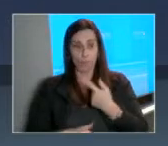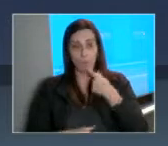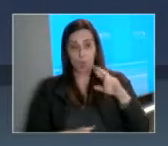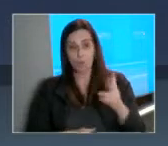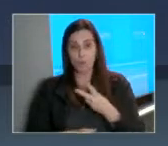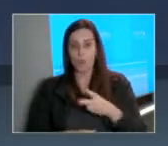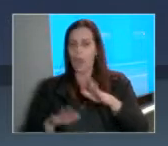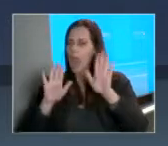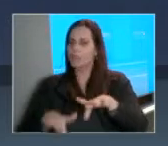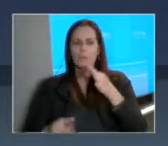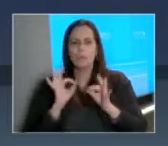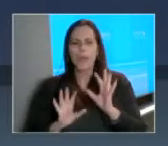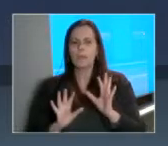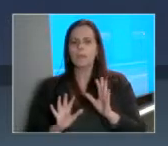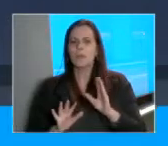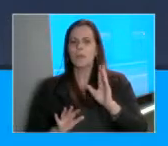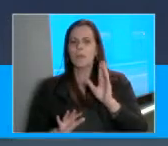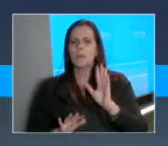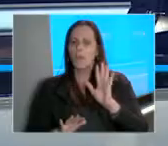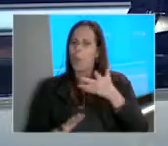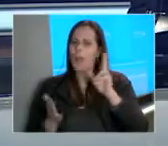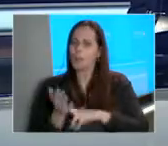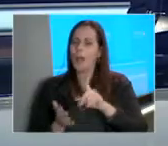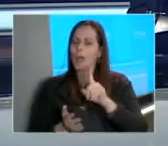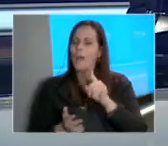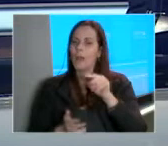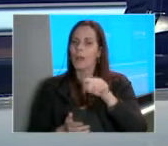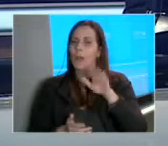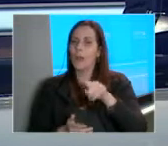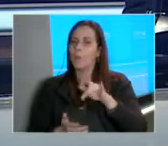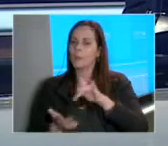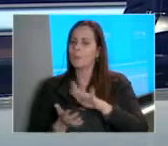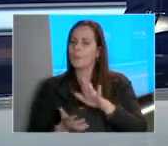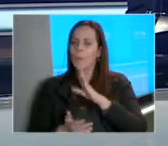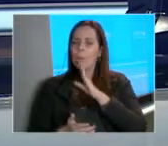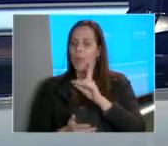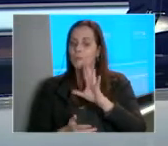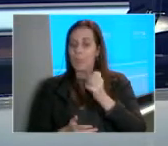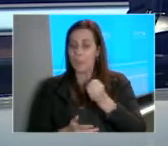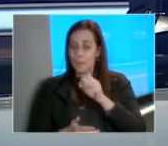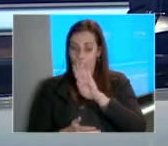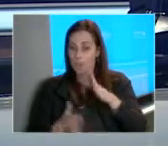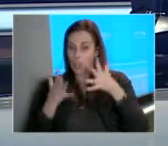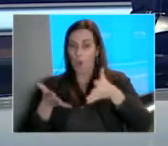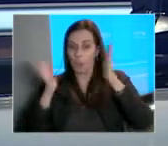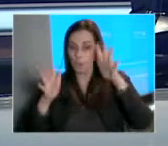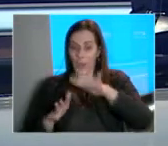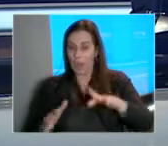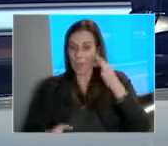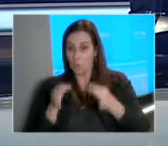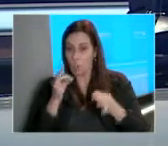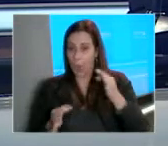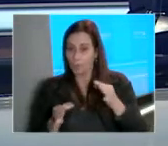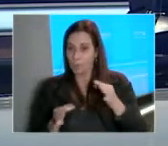עוד הפעם, עזבי משפטית. אבל תראה, גם פה הוא נמצא באיזה תפר, כי אם הוא יתקוף יותר מדי את מערכת